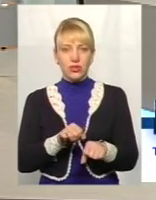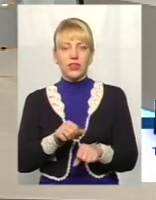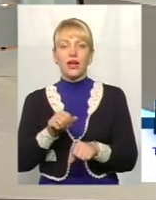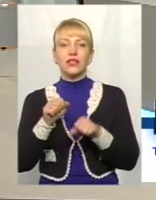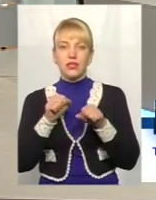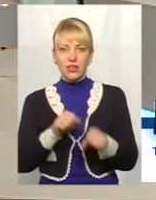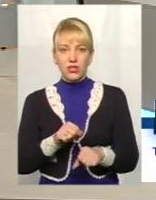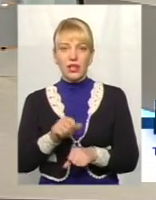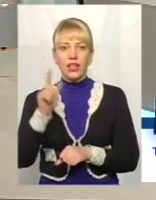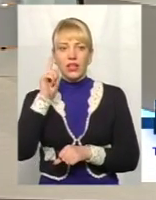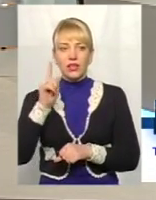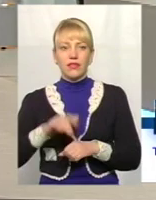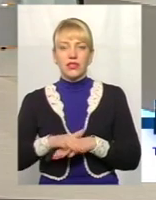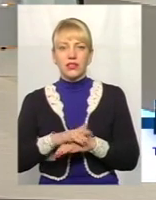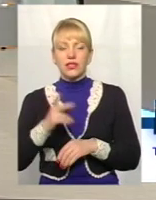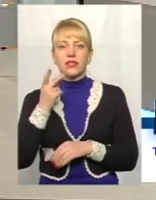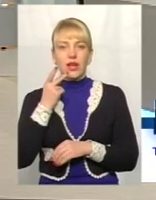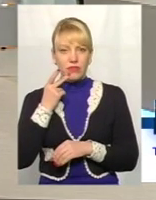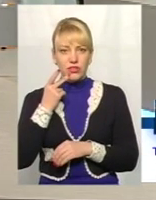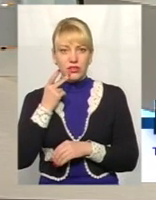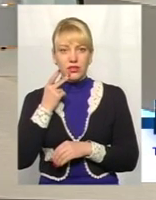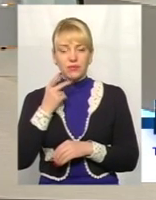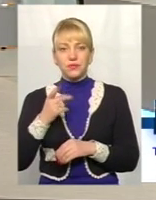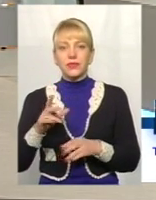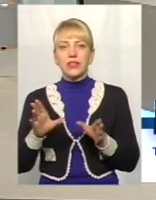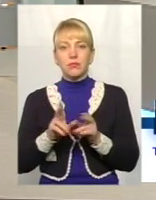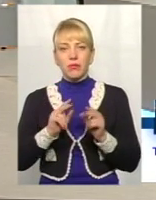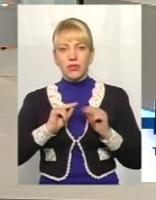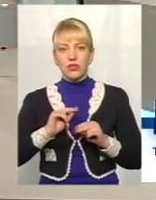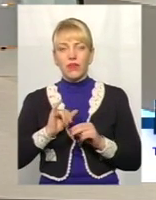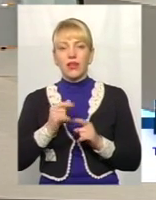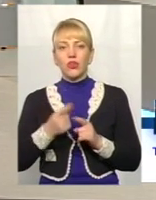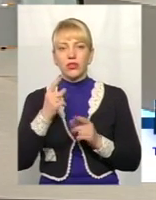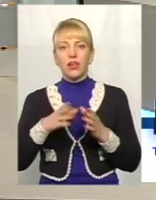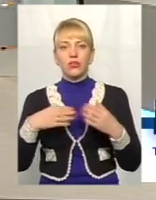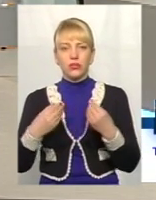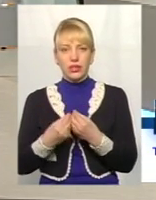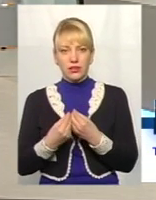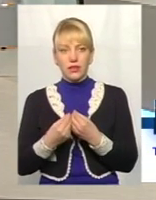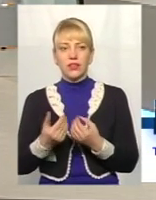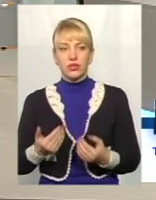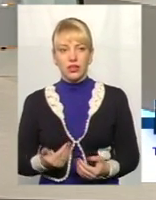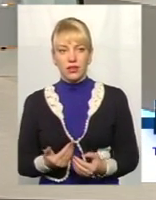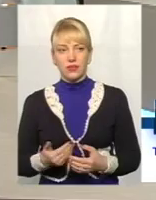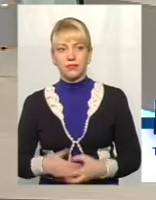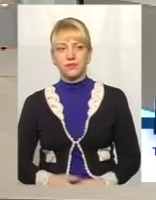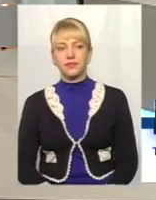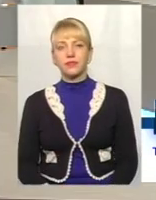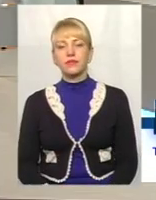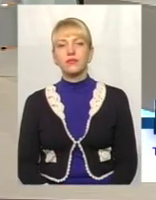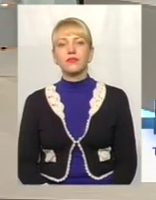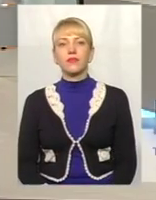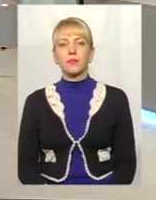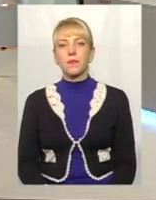захищали єврейське населення. Вона завжди співпрацювала. І одна родина, сім'я жила. То, дякую от, вам,